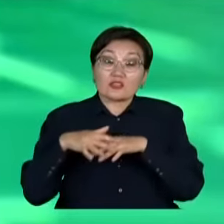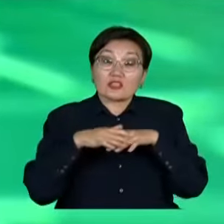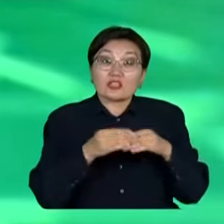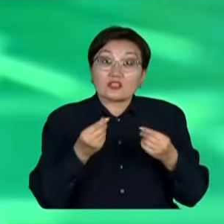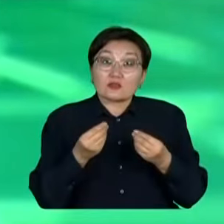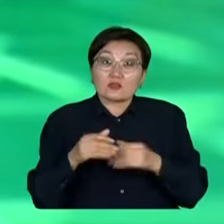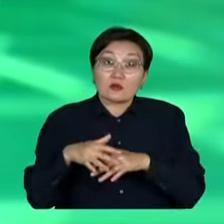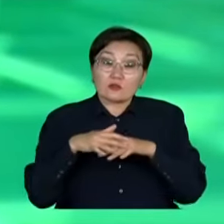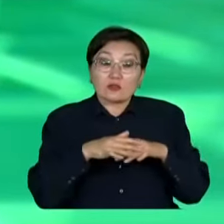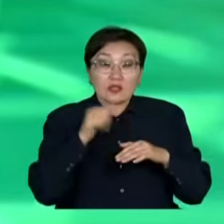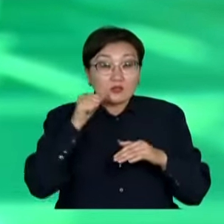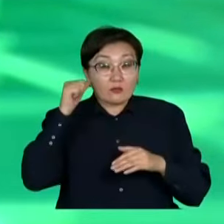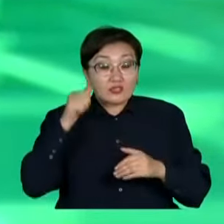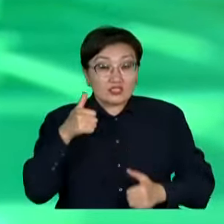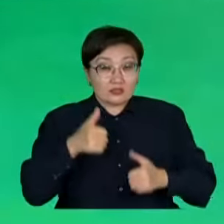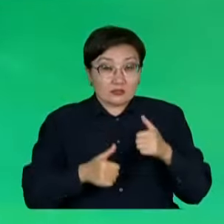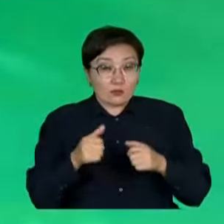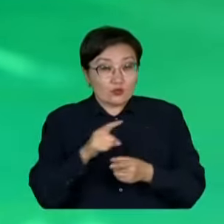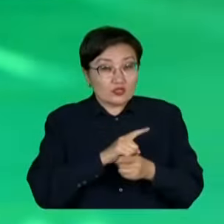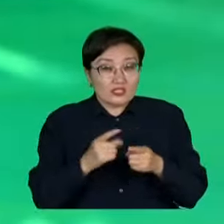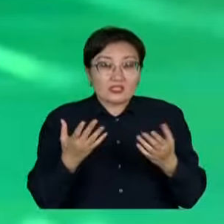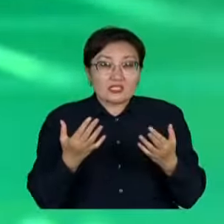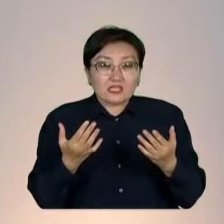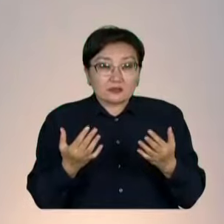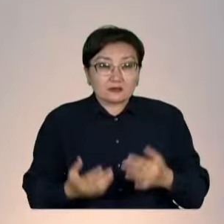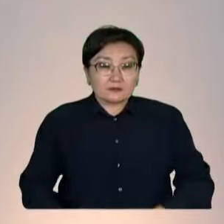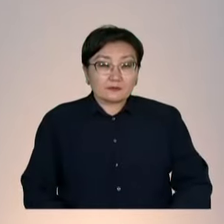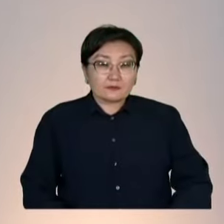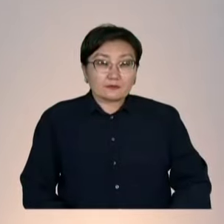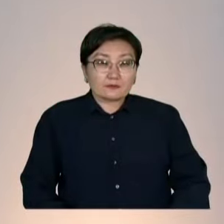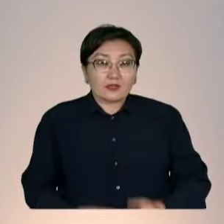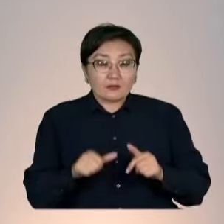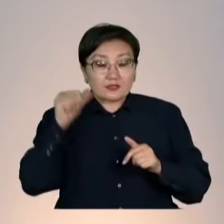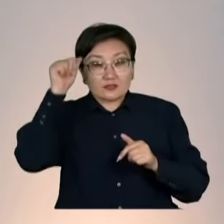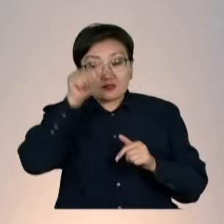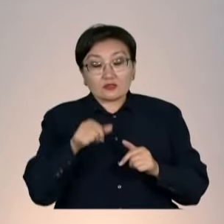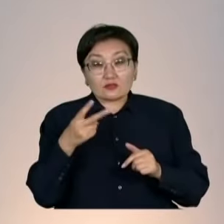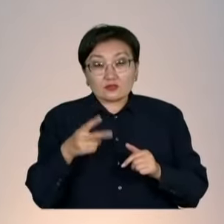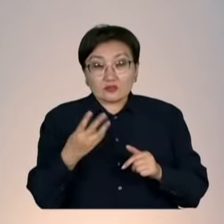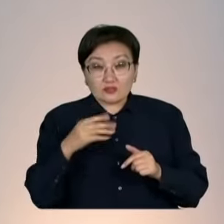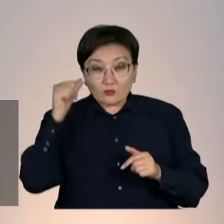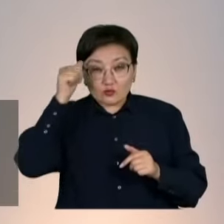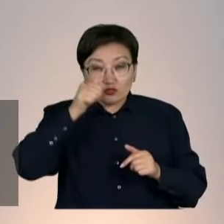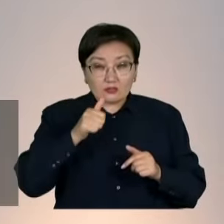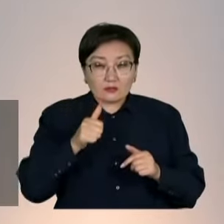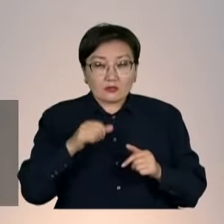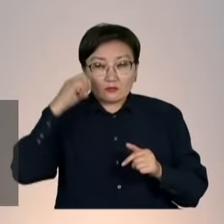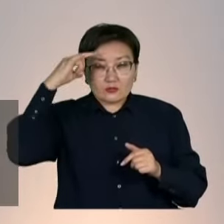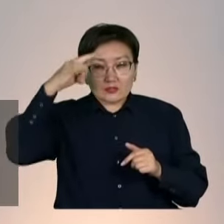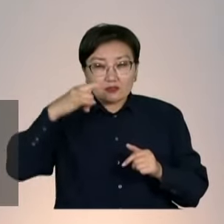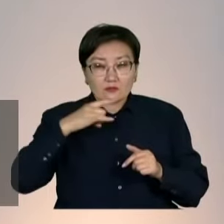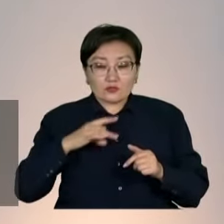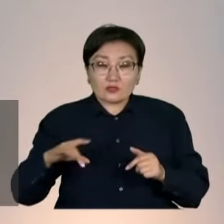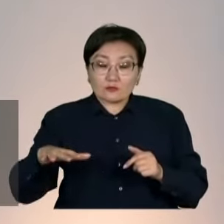тартылды? Былтырмен салыстырғанда өзгеріс бар ма? Қараңыздар, биыл 2024 жылы Қазақстан